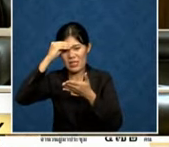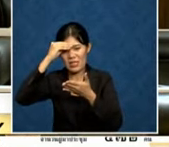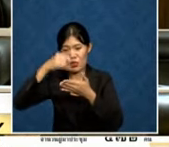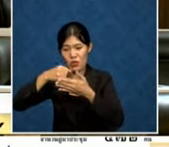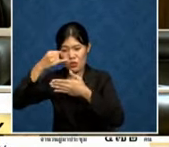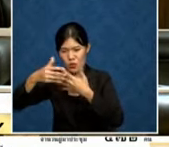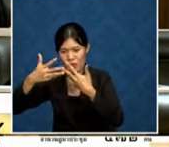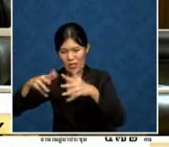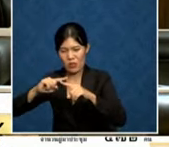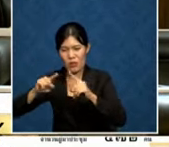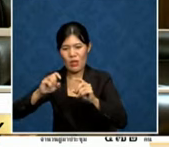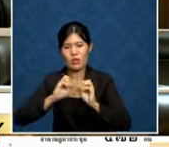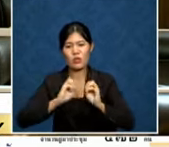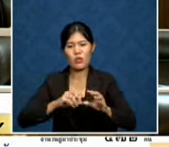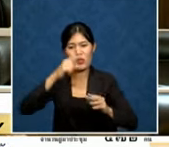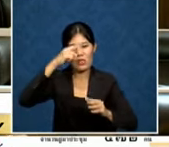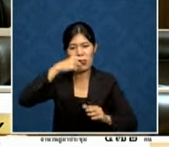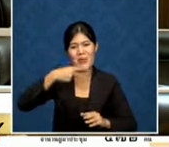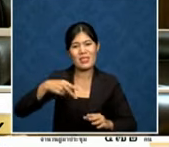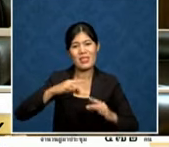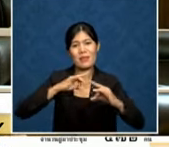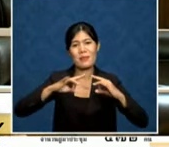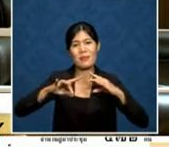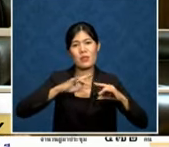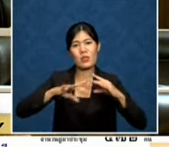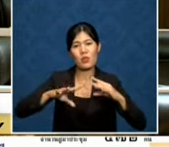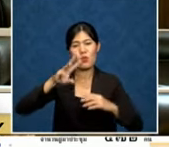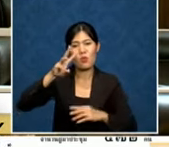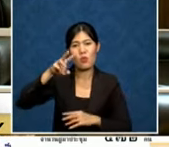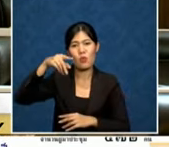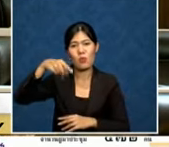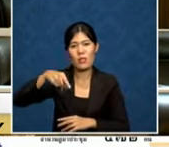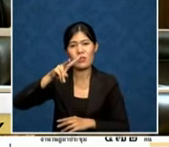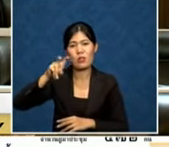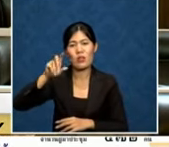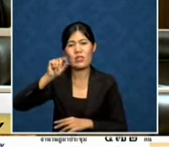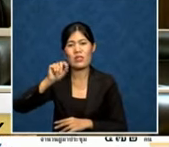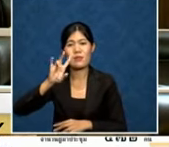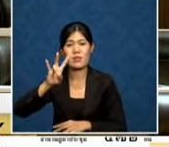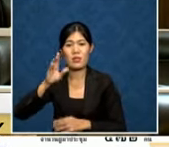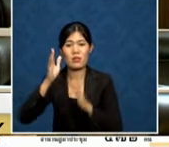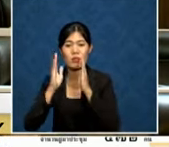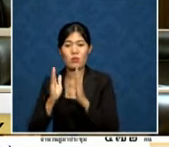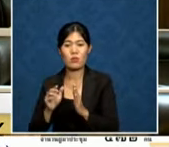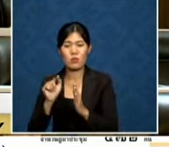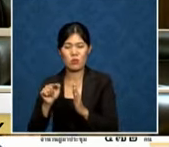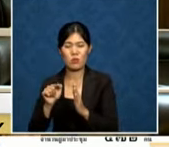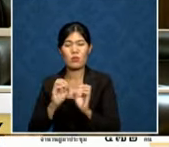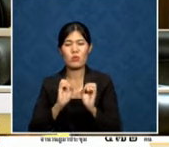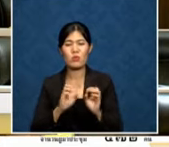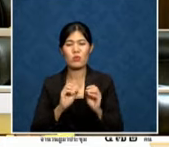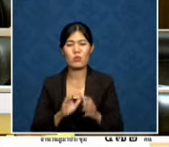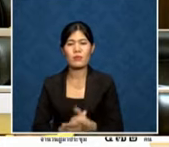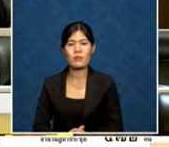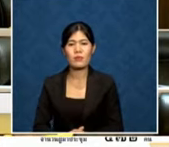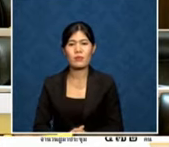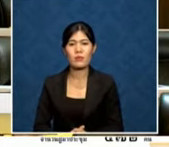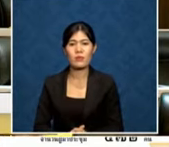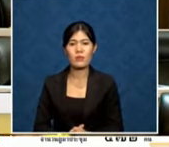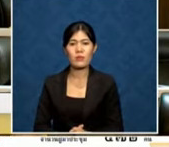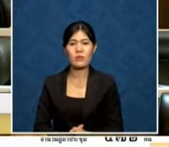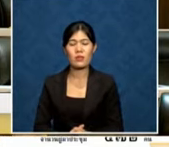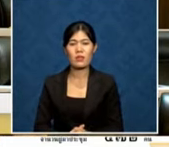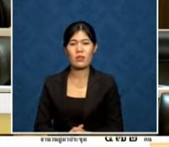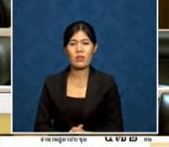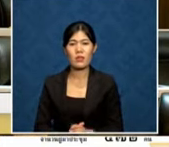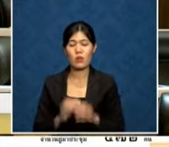6,7 126คนซึ่งทำให้การสอนมีข้อจำกัดค่ะการเพิ่มครูให้เพียงพอจึงควรดำเนินการ